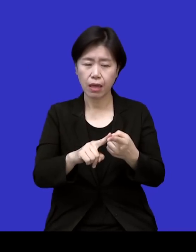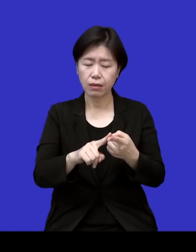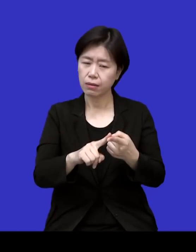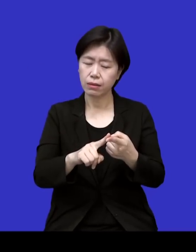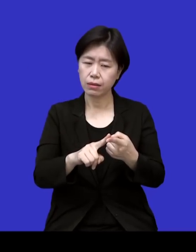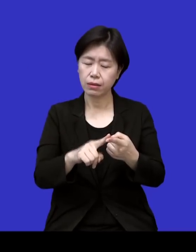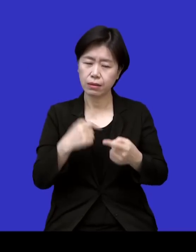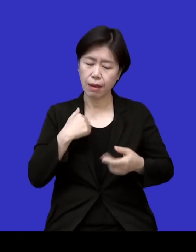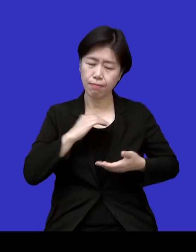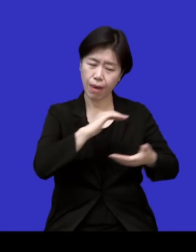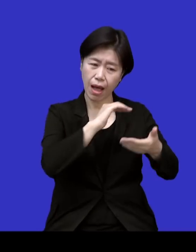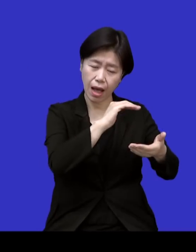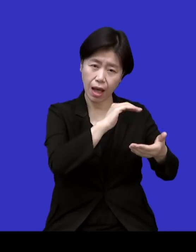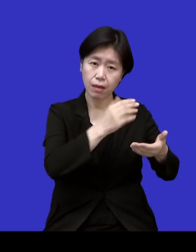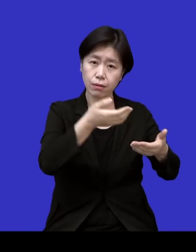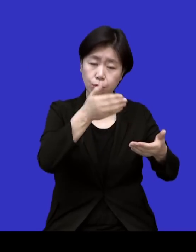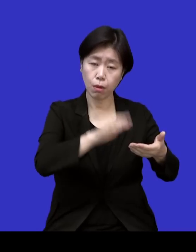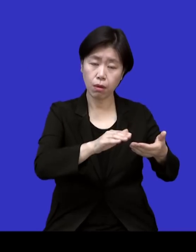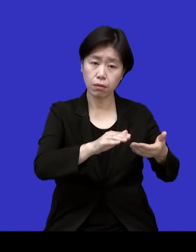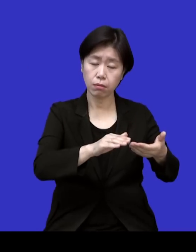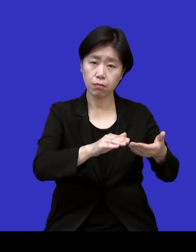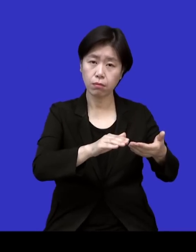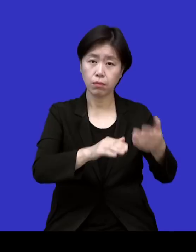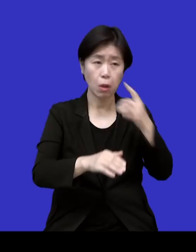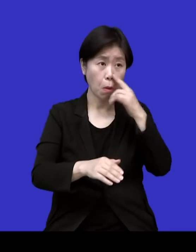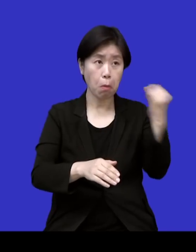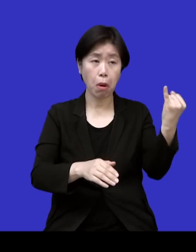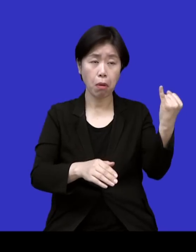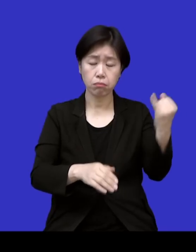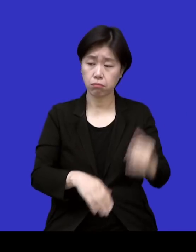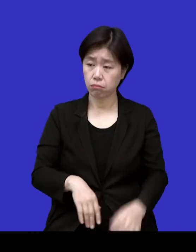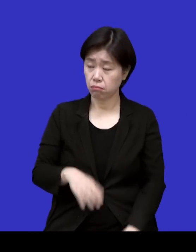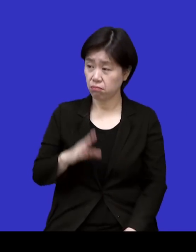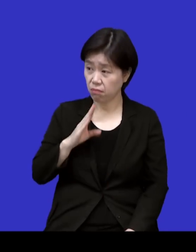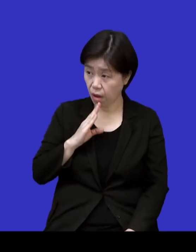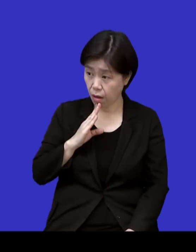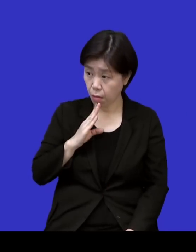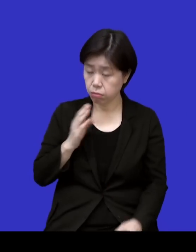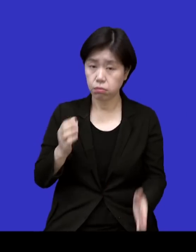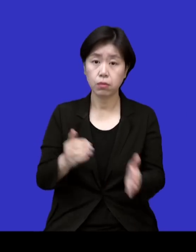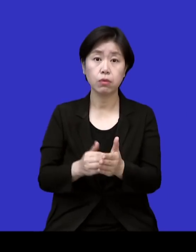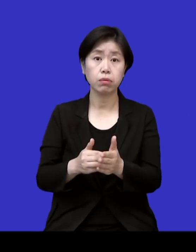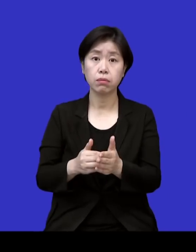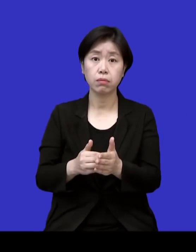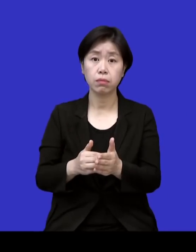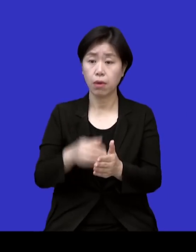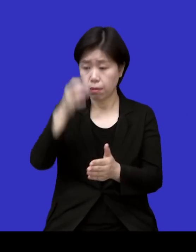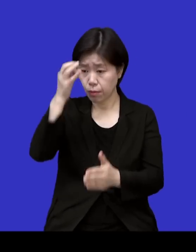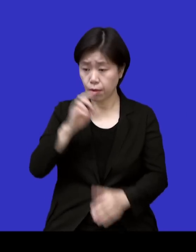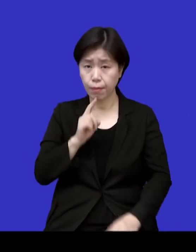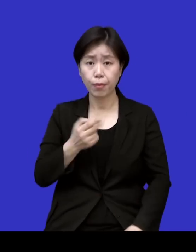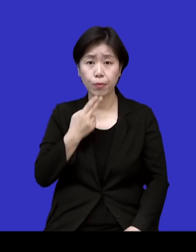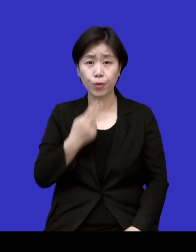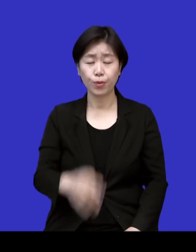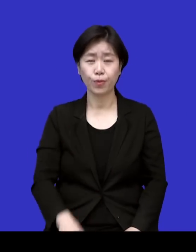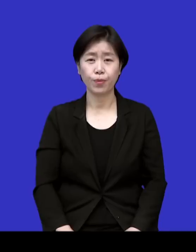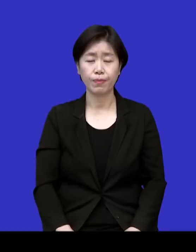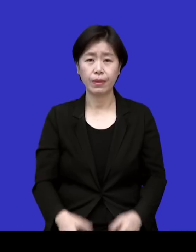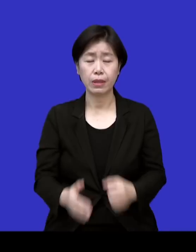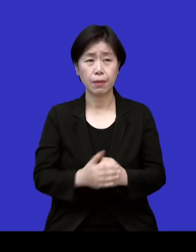해도 네. 그랬냐 이제 이러시더라고요. 네. 그래서 엄마를 용서하는 게 너무 힘들었어요. 네.